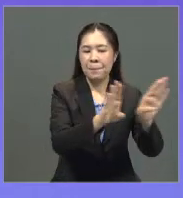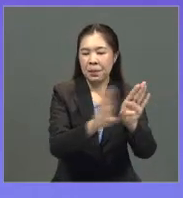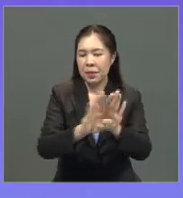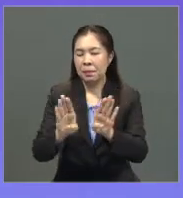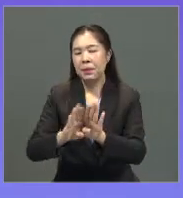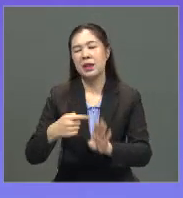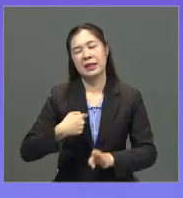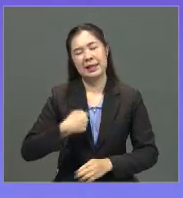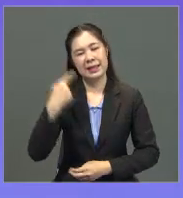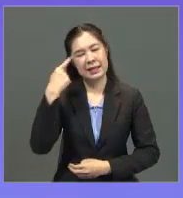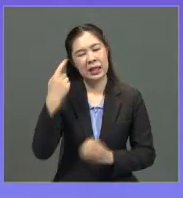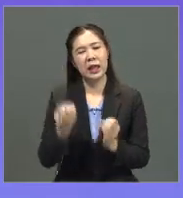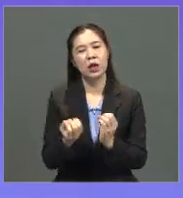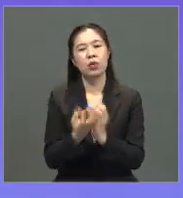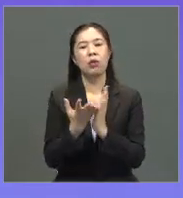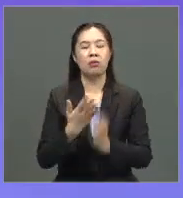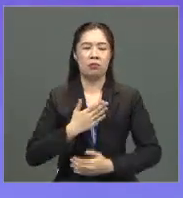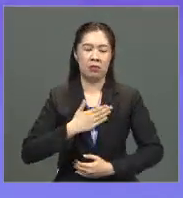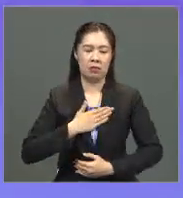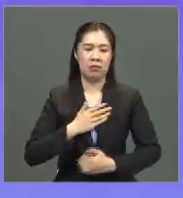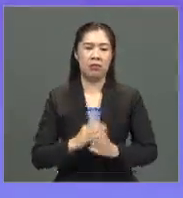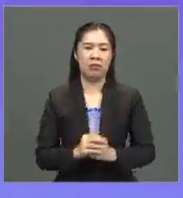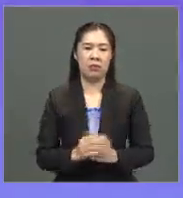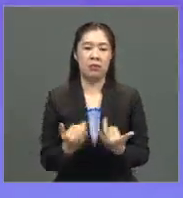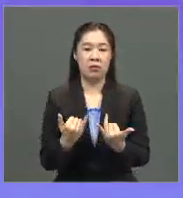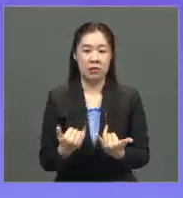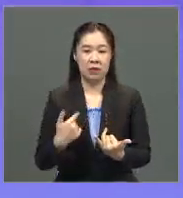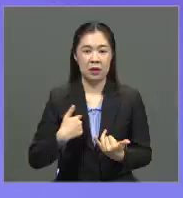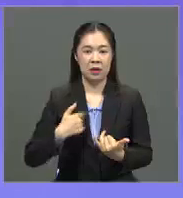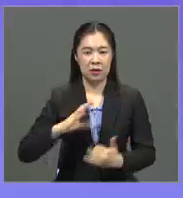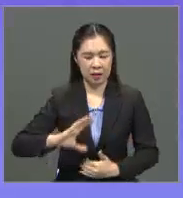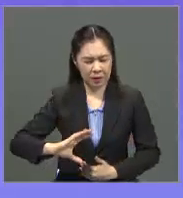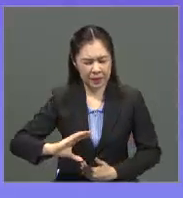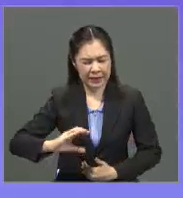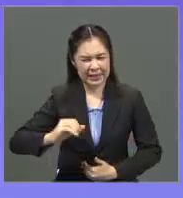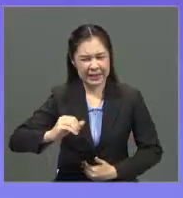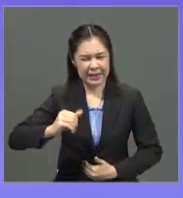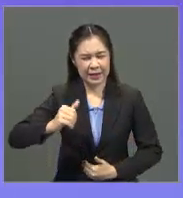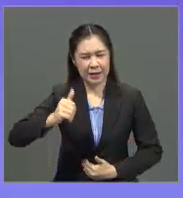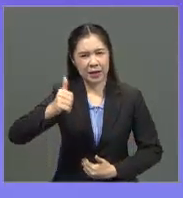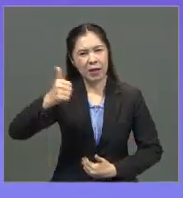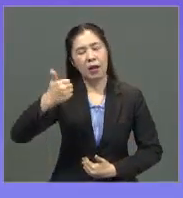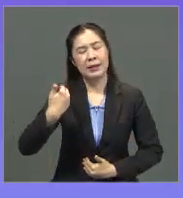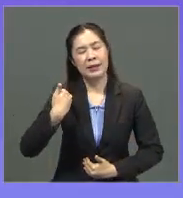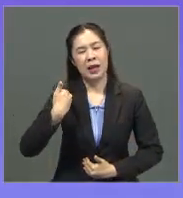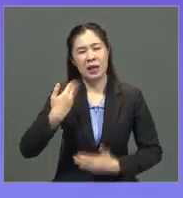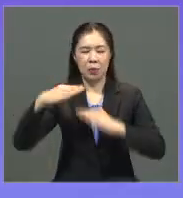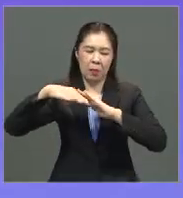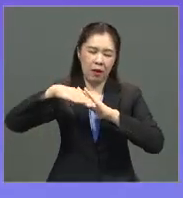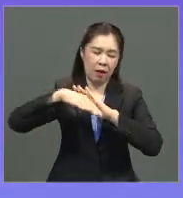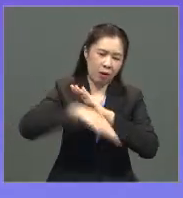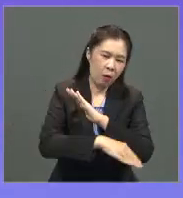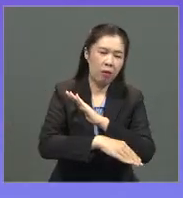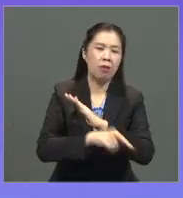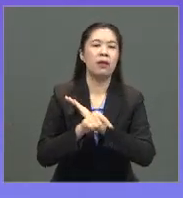ปีกิจการกันอีกครั้งนึงแล้วเศรษฐกิจที่เรากำลังจะเข้าบอกว่าเป็น nikeเชฟนี้กำลังจะเงยตัวเลขขึ้นมาเนี่ยอาจจะกลับมาตก